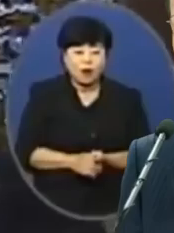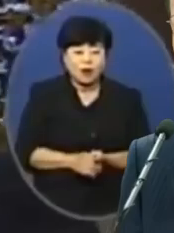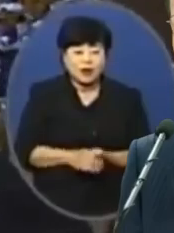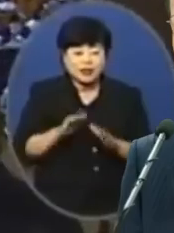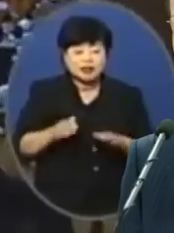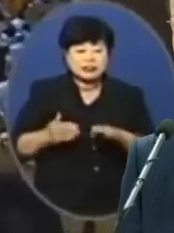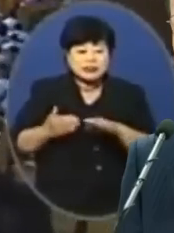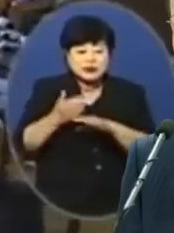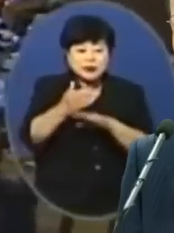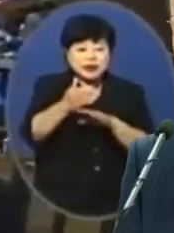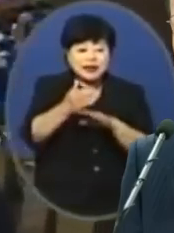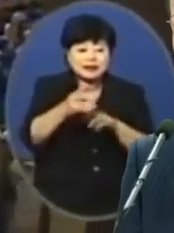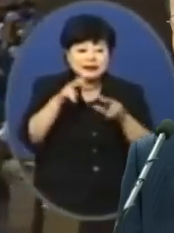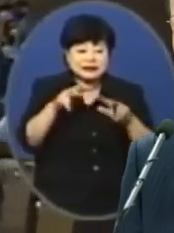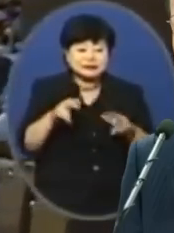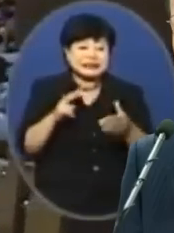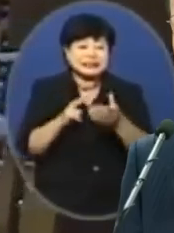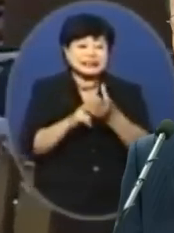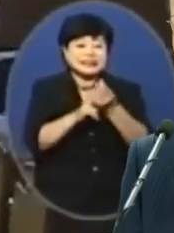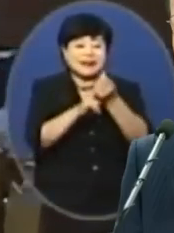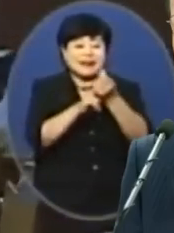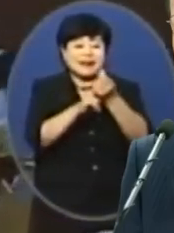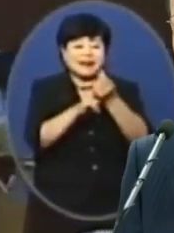초현실적인 현실의 기적을